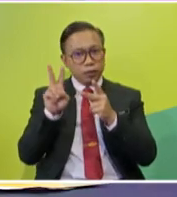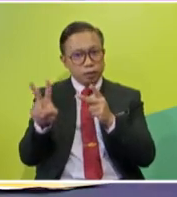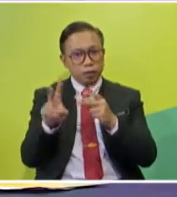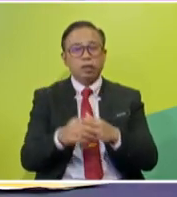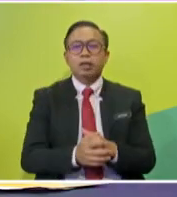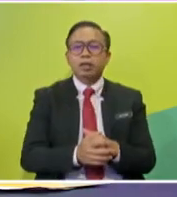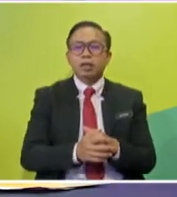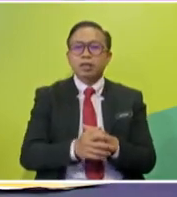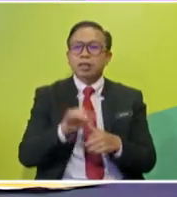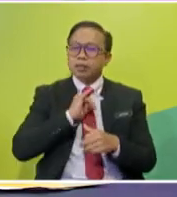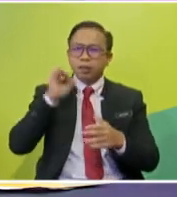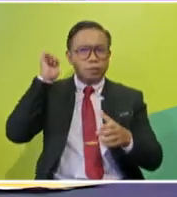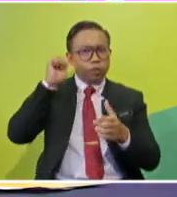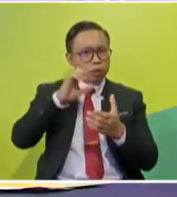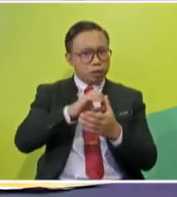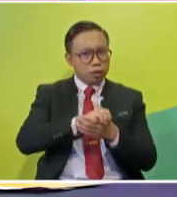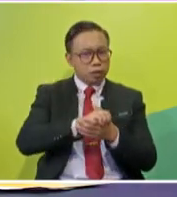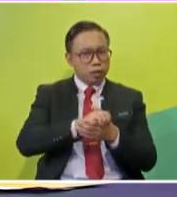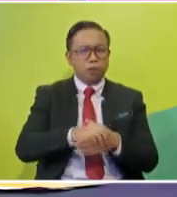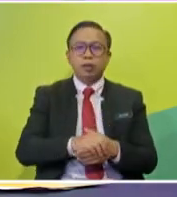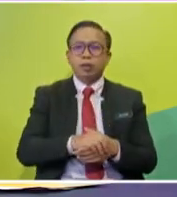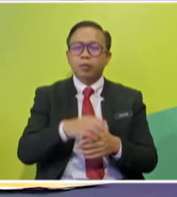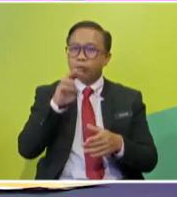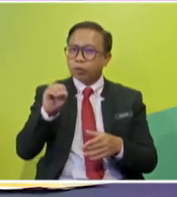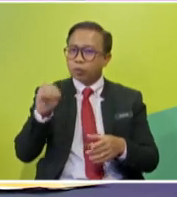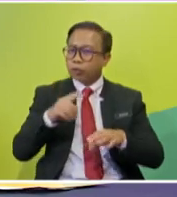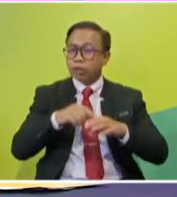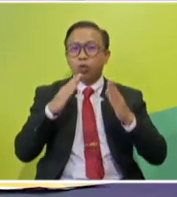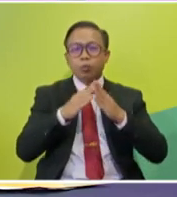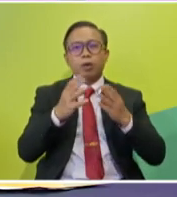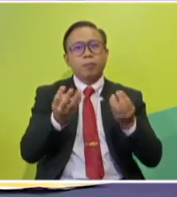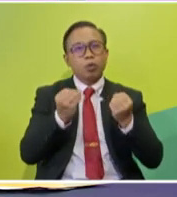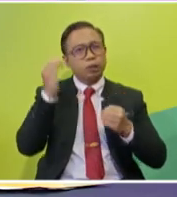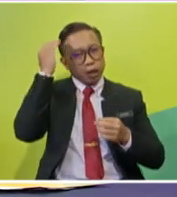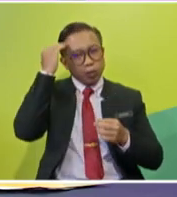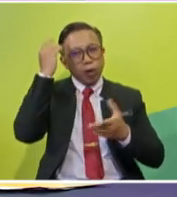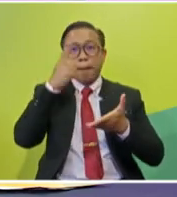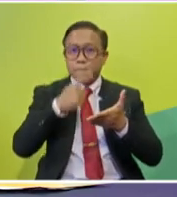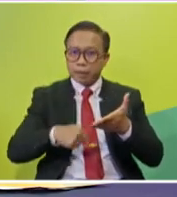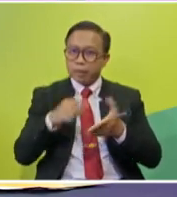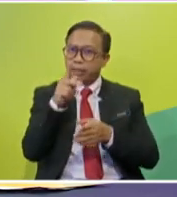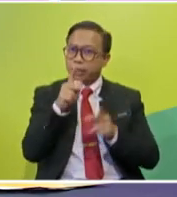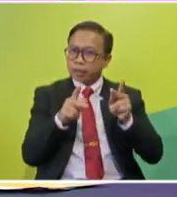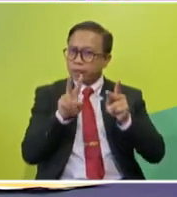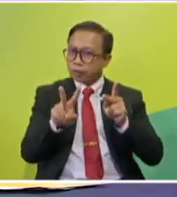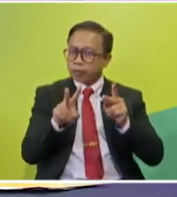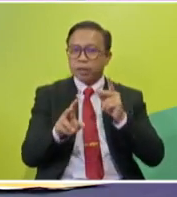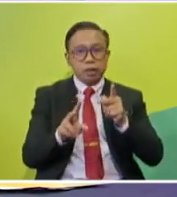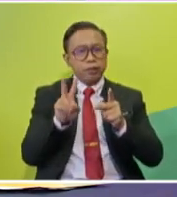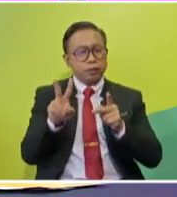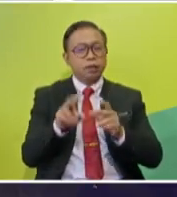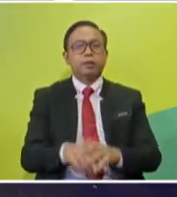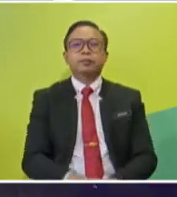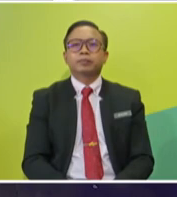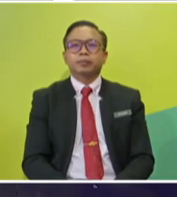saya percaya bukan saja saya tetapi murid-murid di rumah juga enggak tahu bagaimana dengan kiwi-kewi Kevin ini